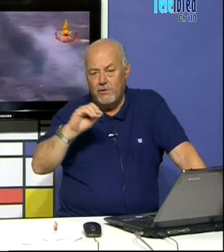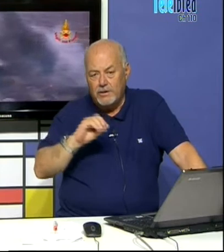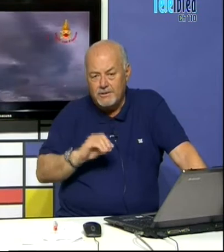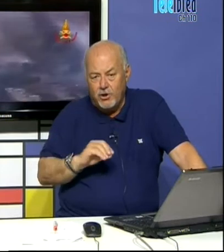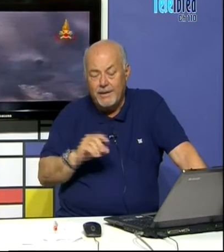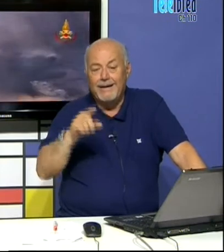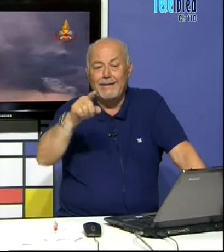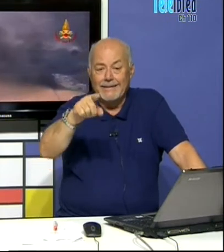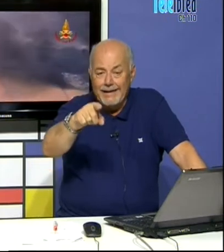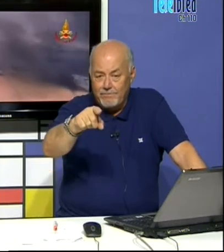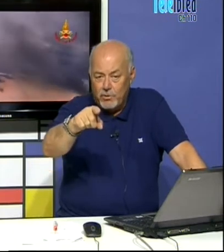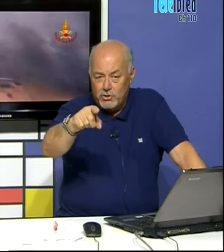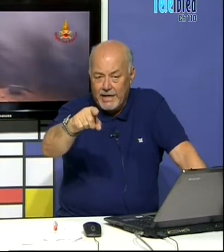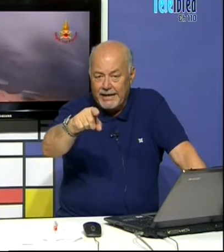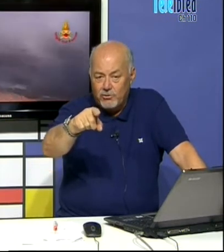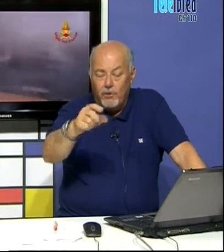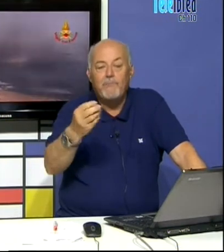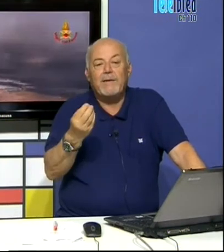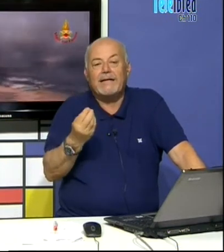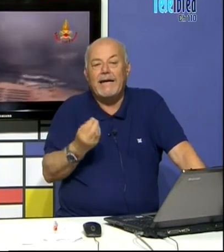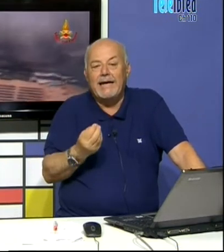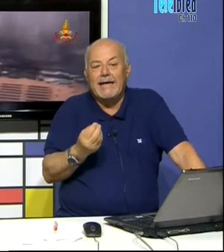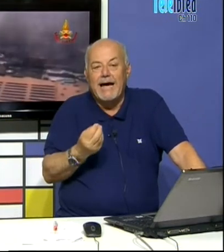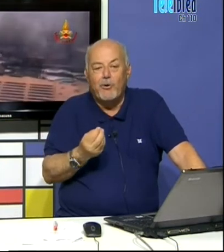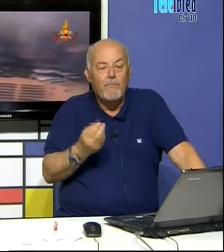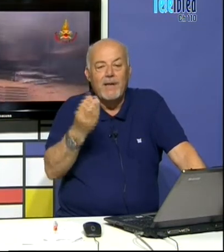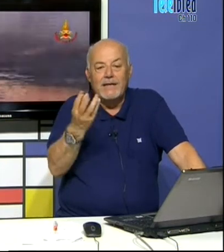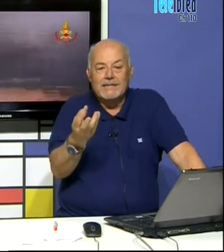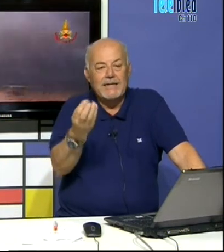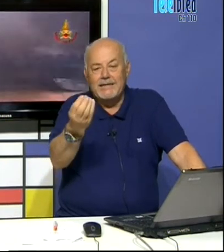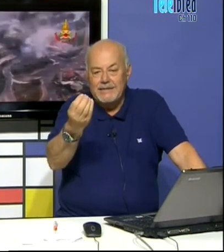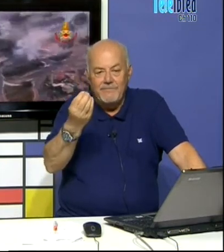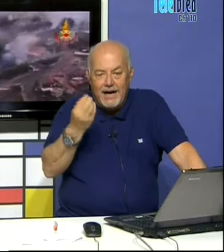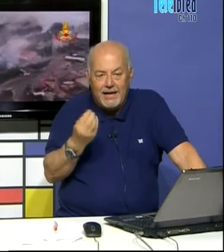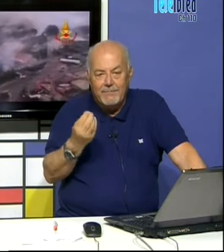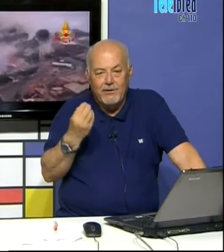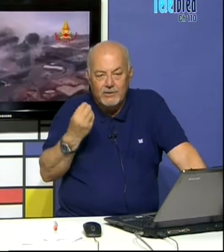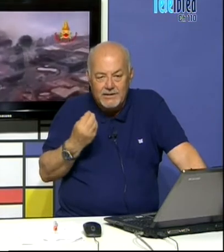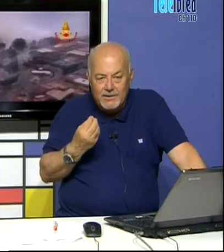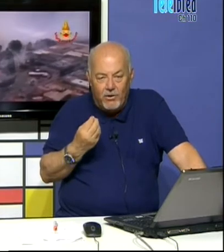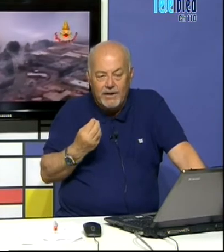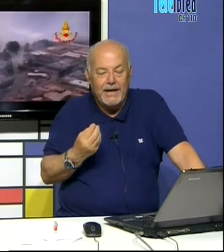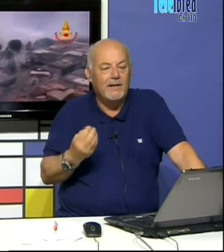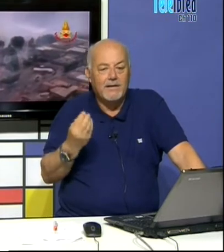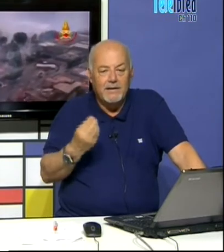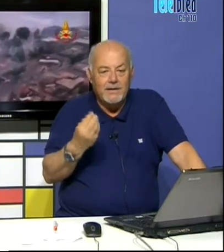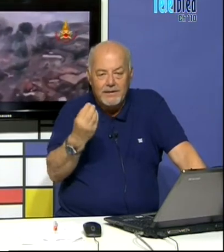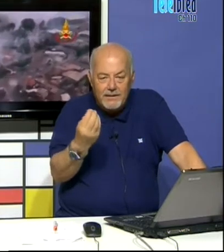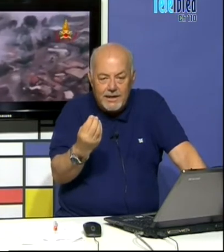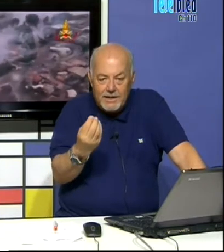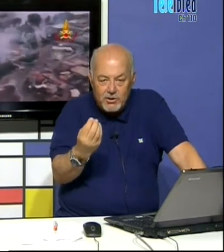giusta manutenzione del boschetto, perché è chiaro, se si fa la